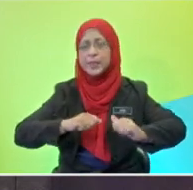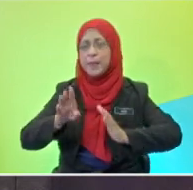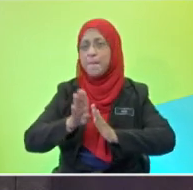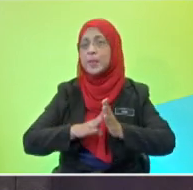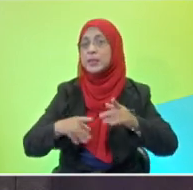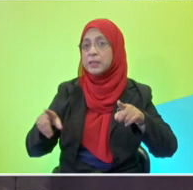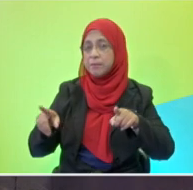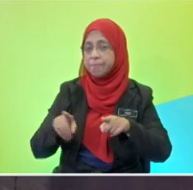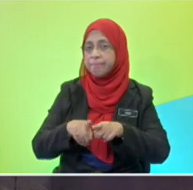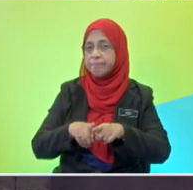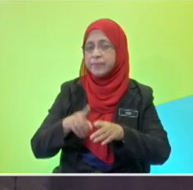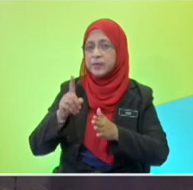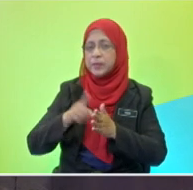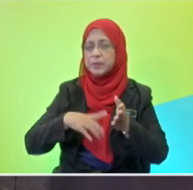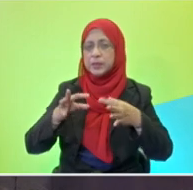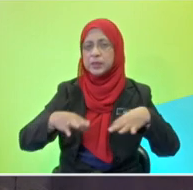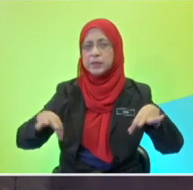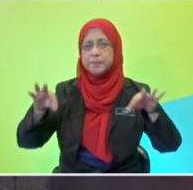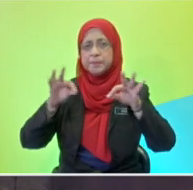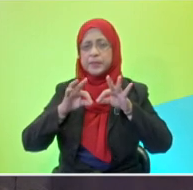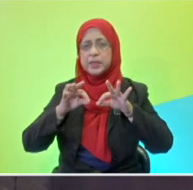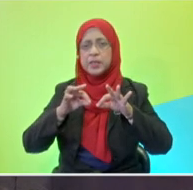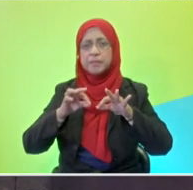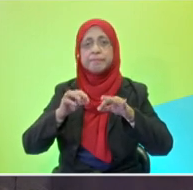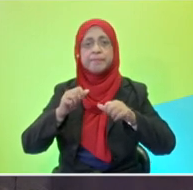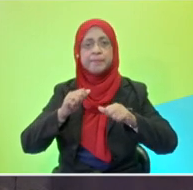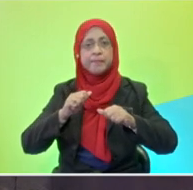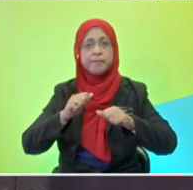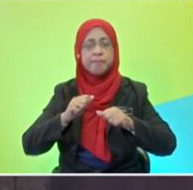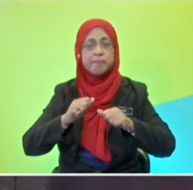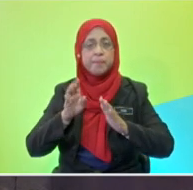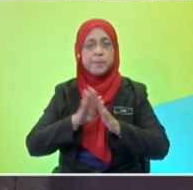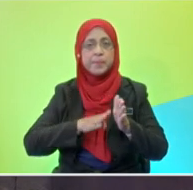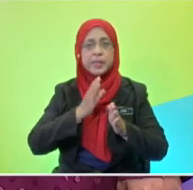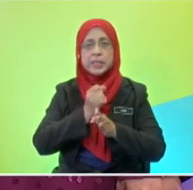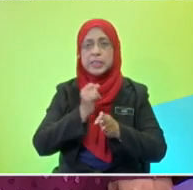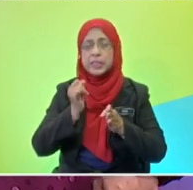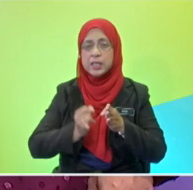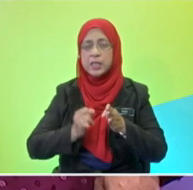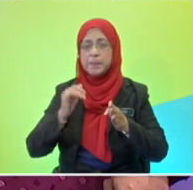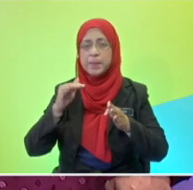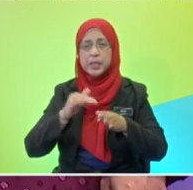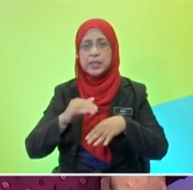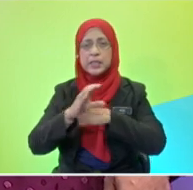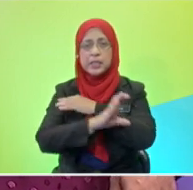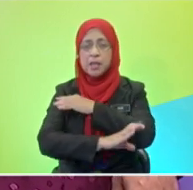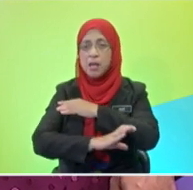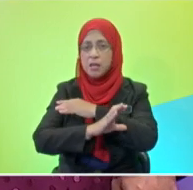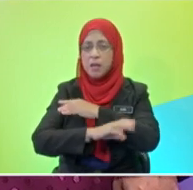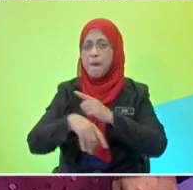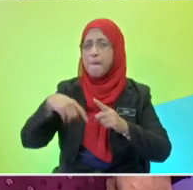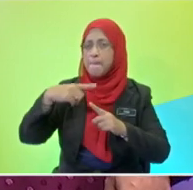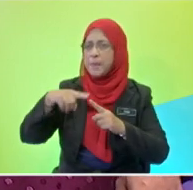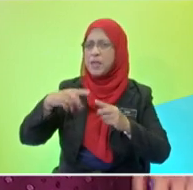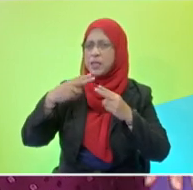Apakah kepentingan ada bajunya terhadap negara bila kita emosi kita tenang hidup di redhoi oleh Allah